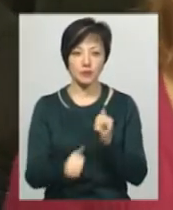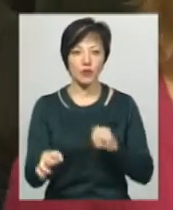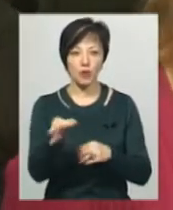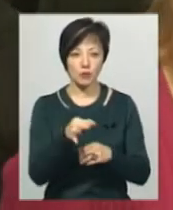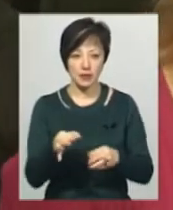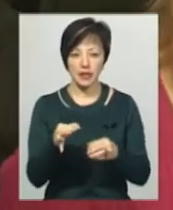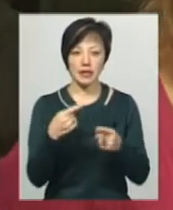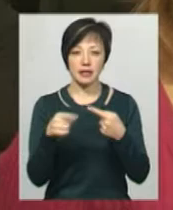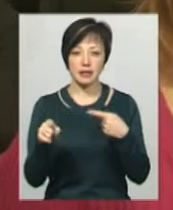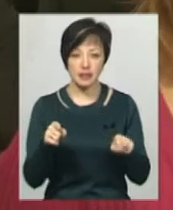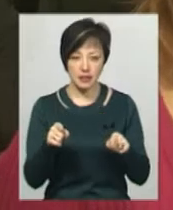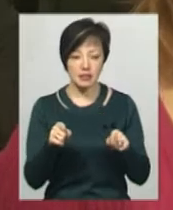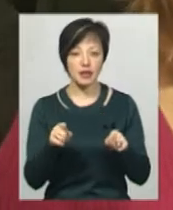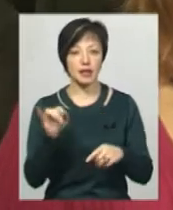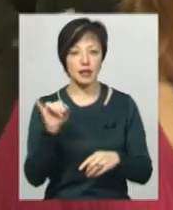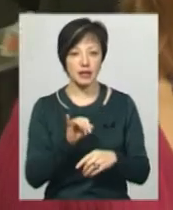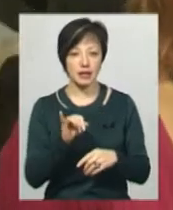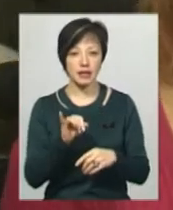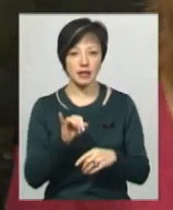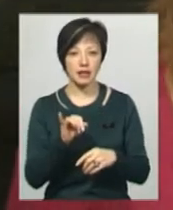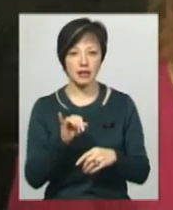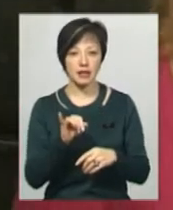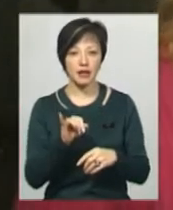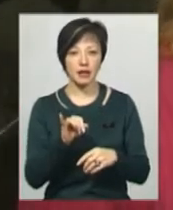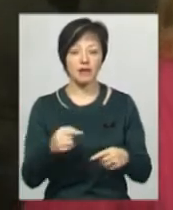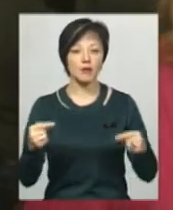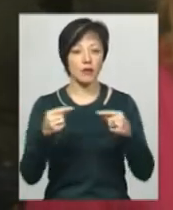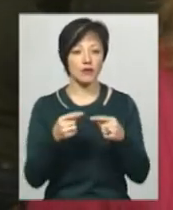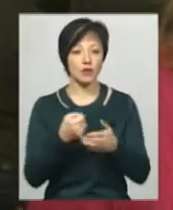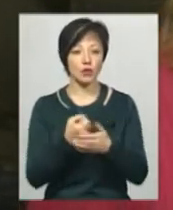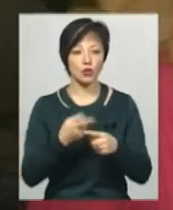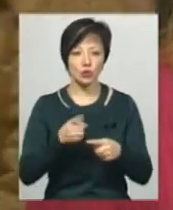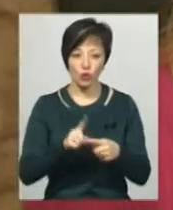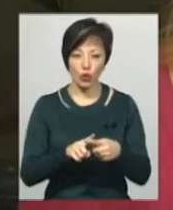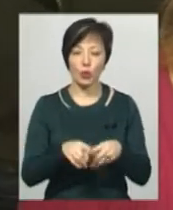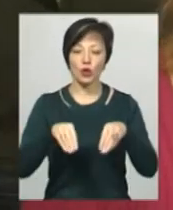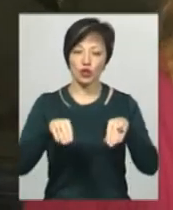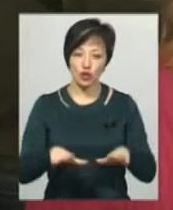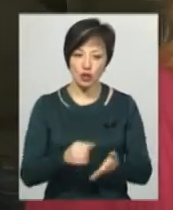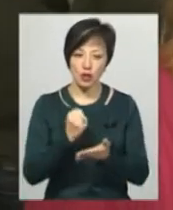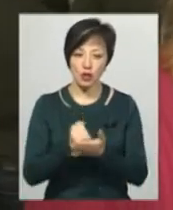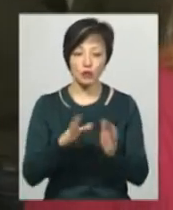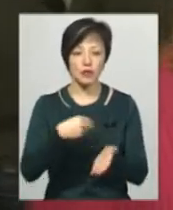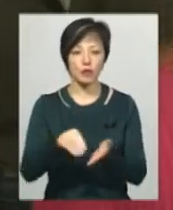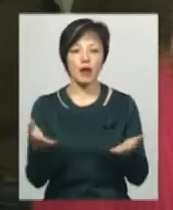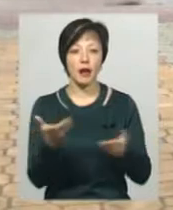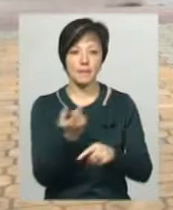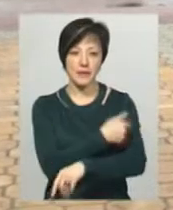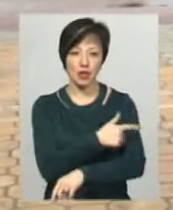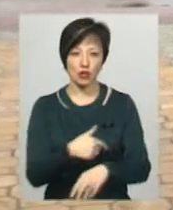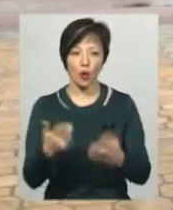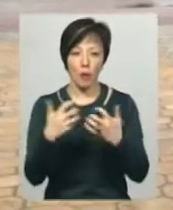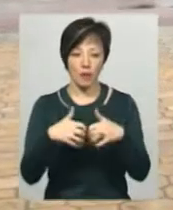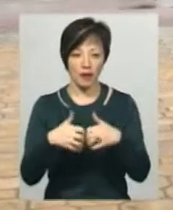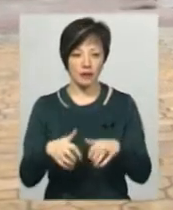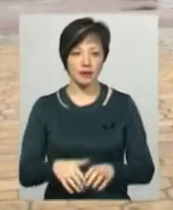області вона різниця, і відповідно до цього приймається рішення, яке буде закуплено медичне обладнання.